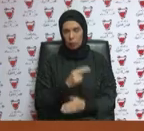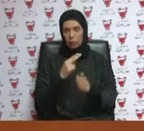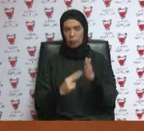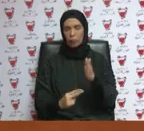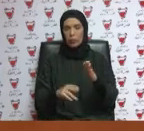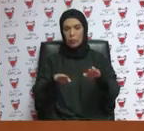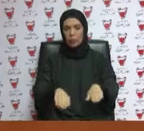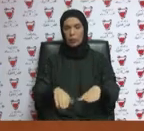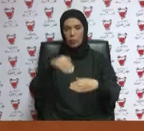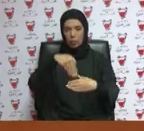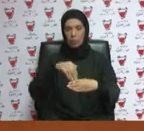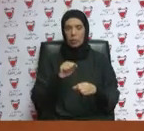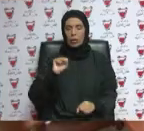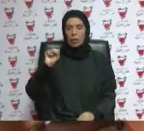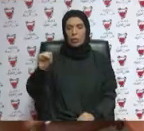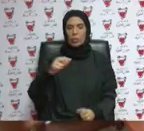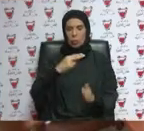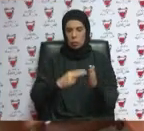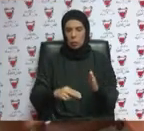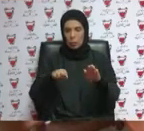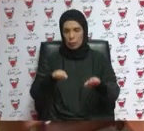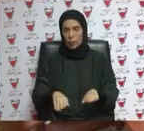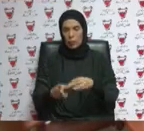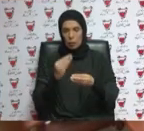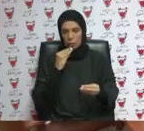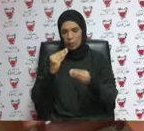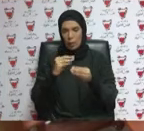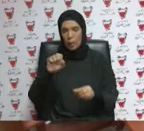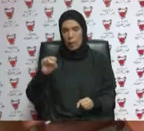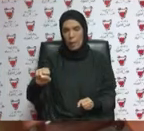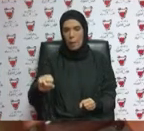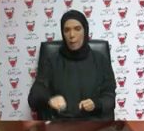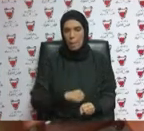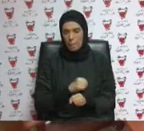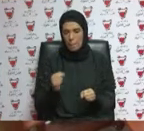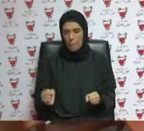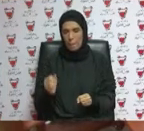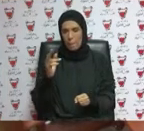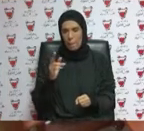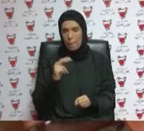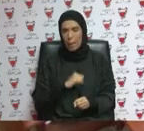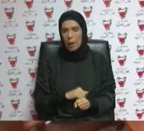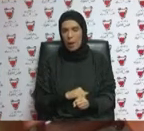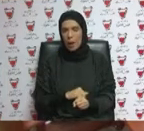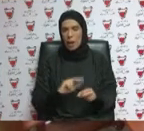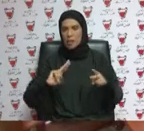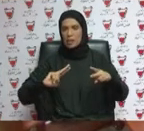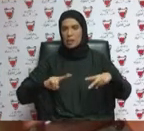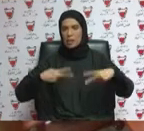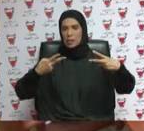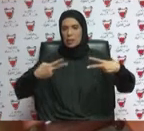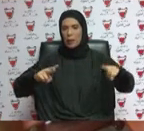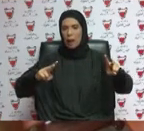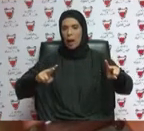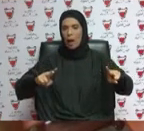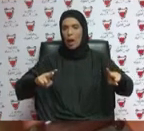قرار مجلس النواب بشأن قرار مجلس الشورى بخصوص مشروع قانون باستبدال البند باء من